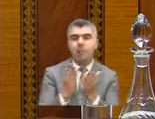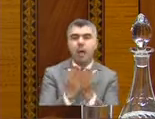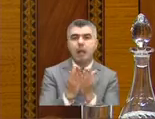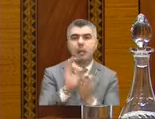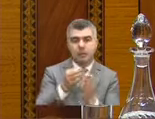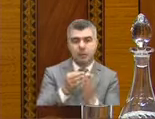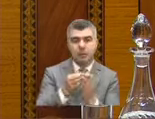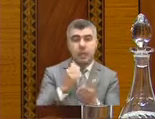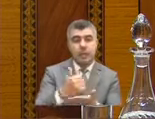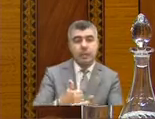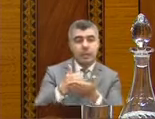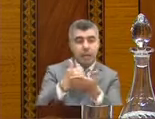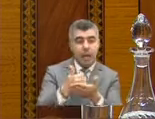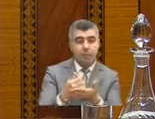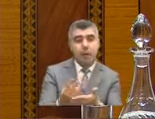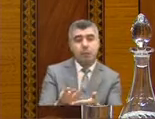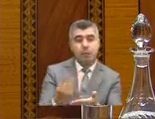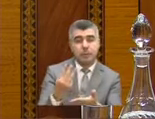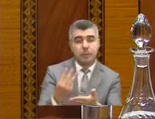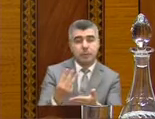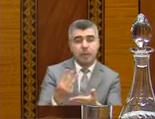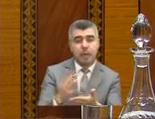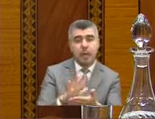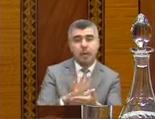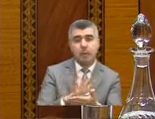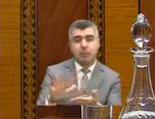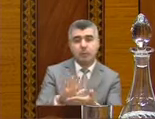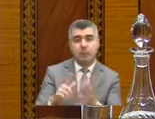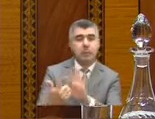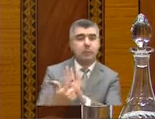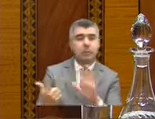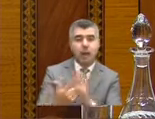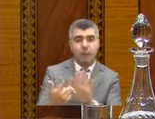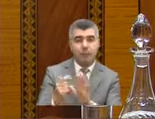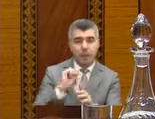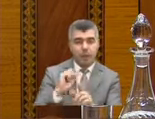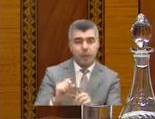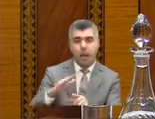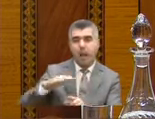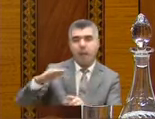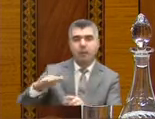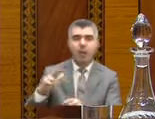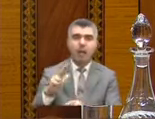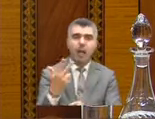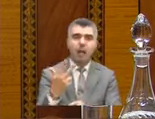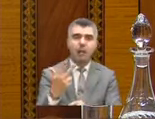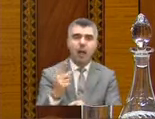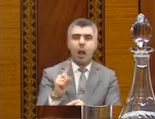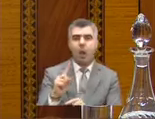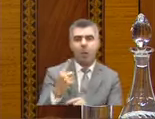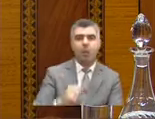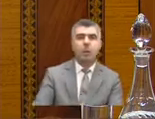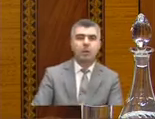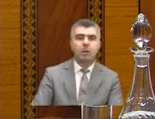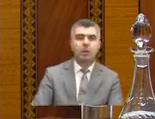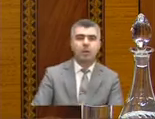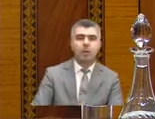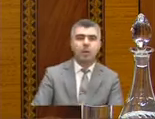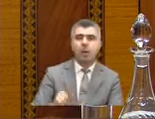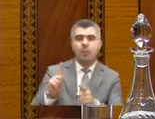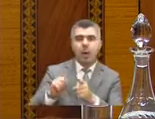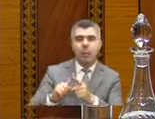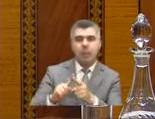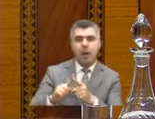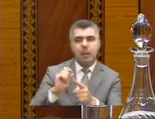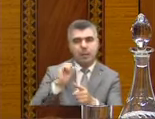فسيبلغ هذا الدعم 375 درهم من كل طفل من الأطفال الثلاثة الأوائل، دون أن يقل الحد